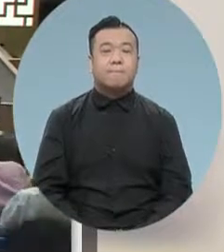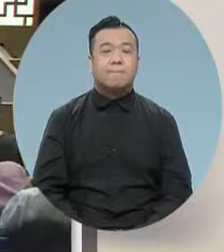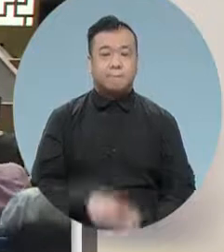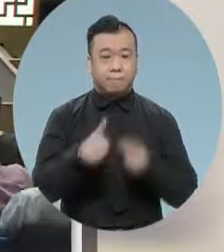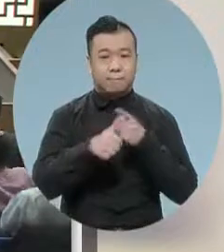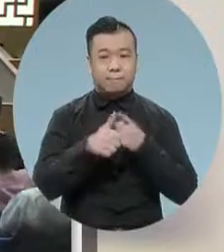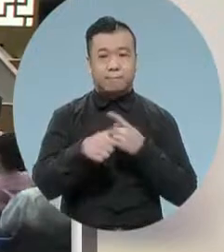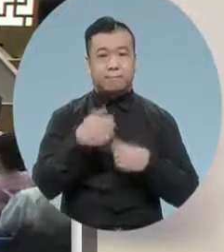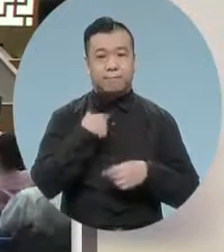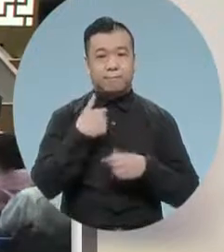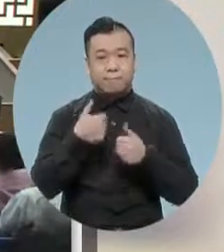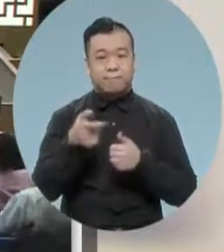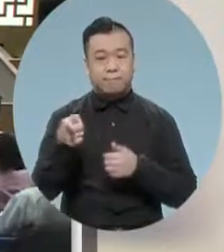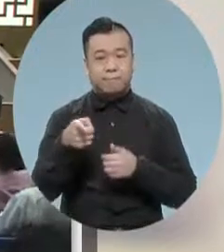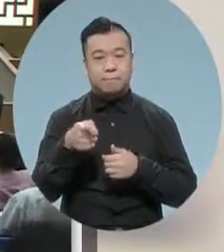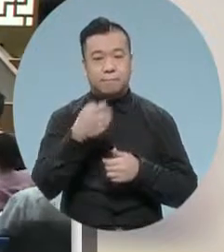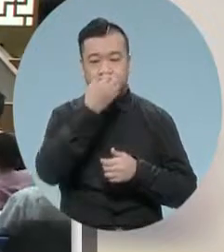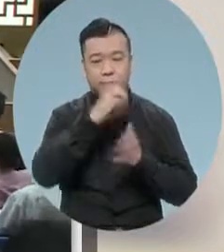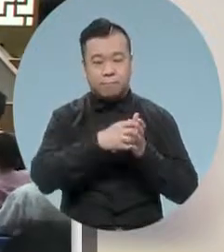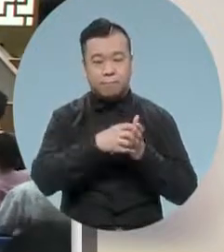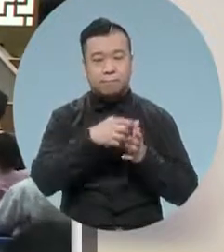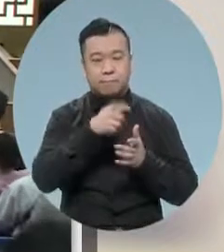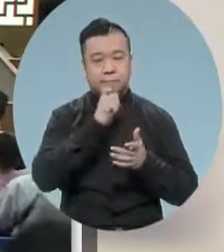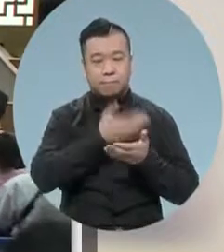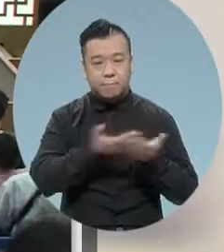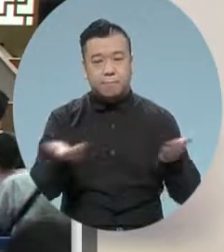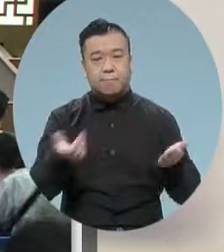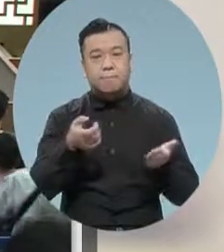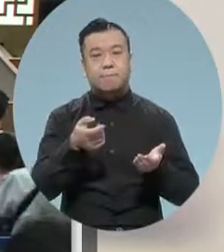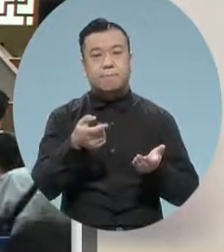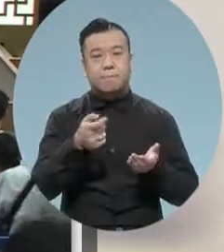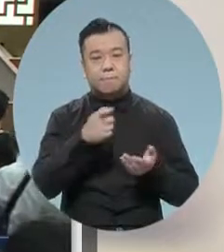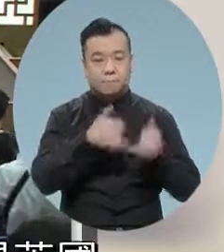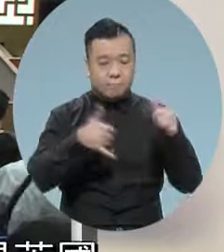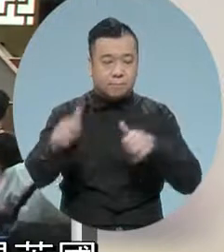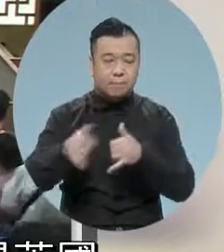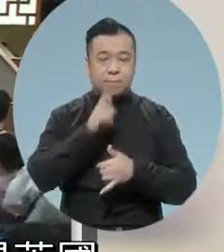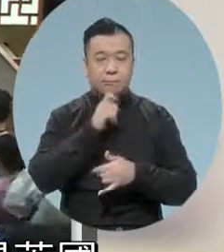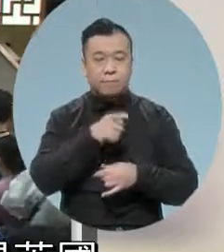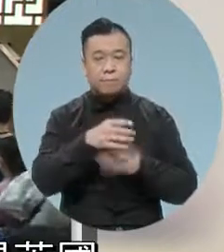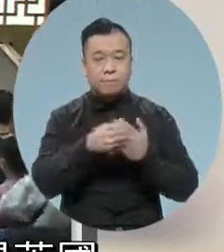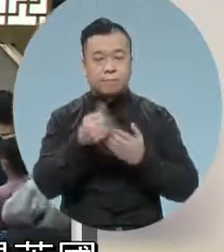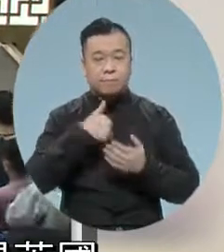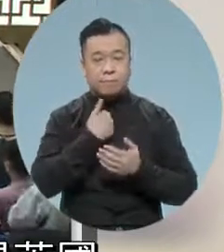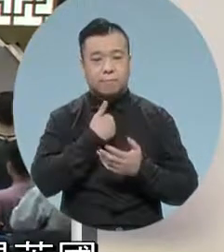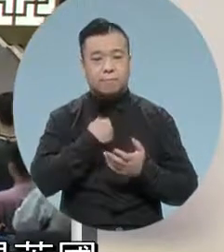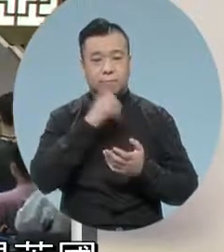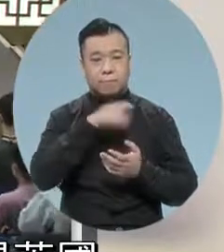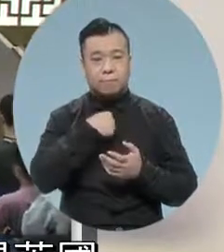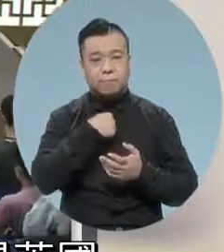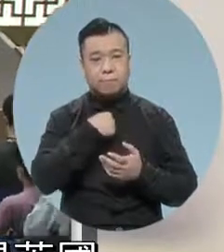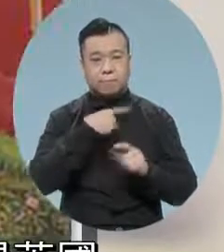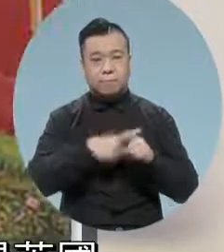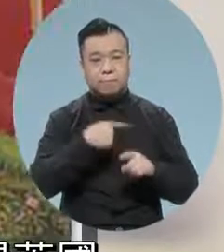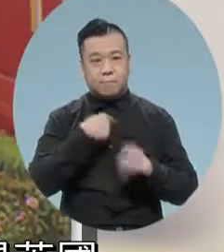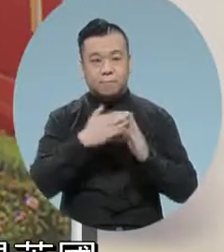首先很多謝葉國華老師、香港電台和在座這麼多的觀眾。剛才葉老師提到我自己是